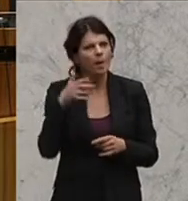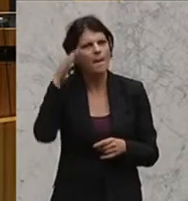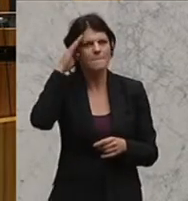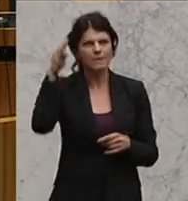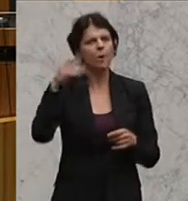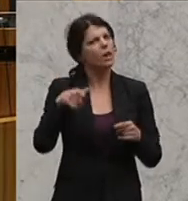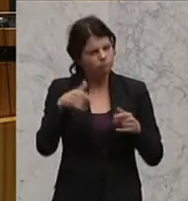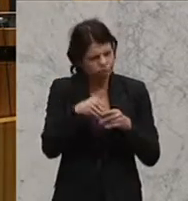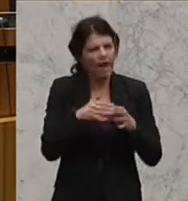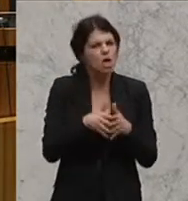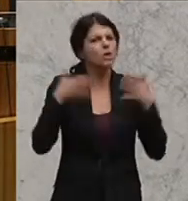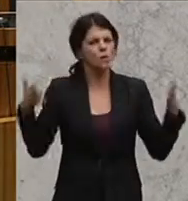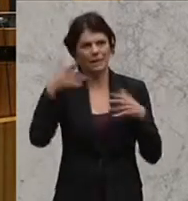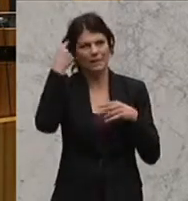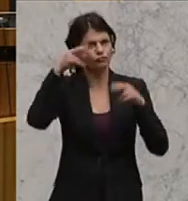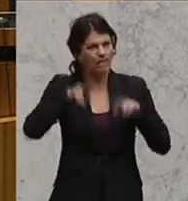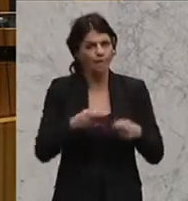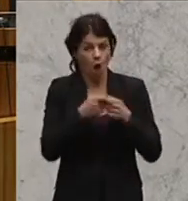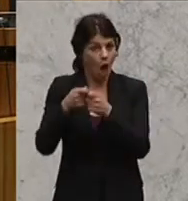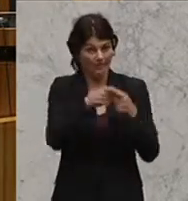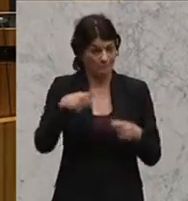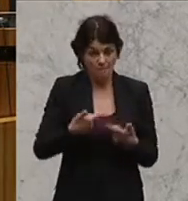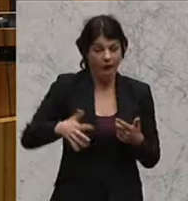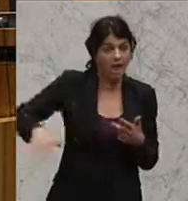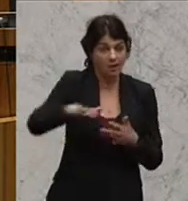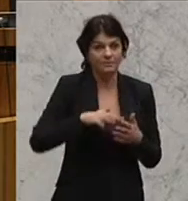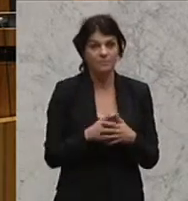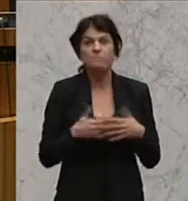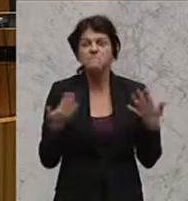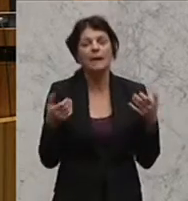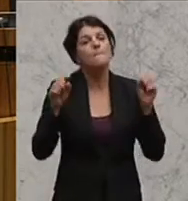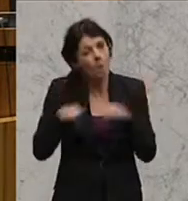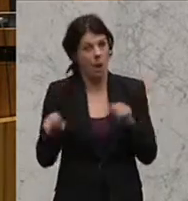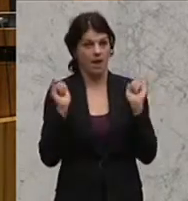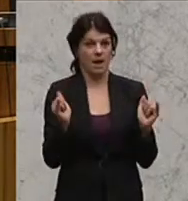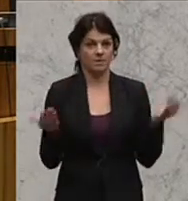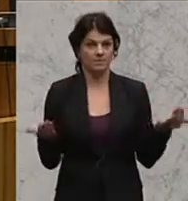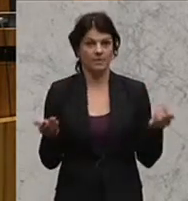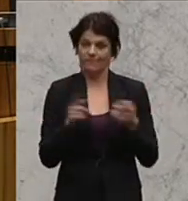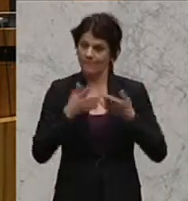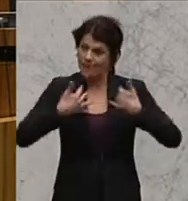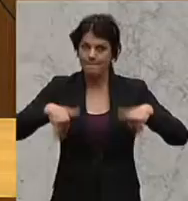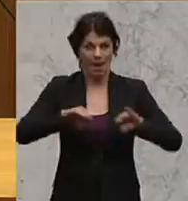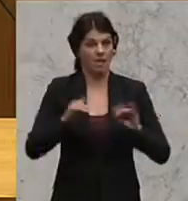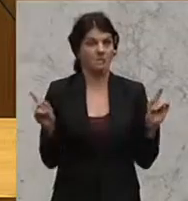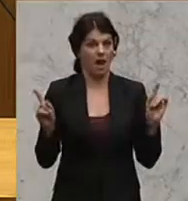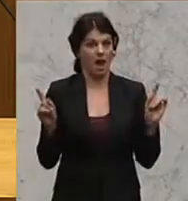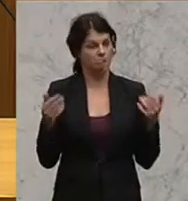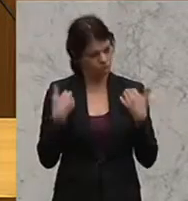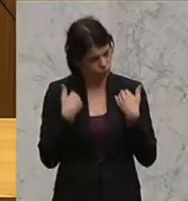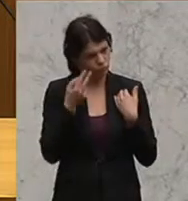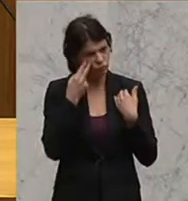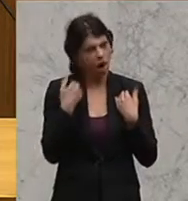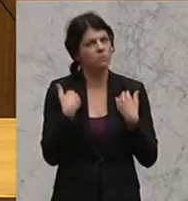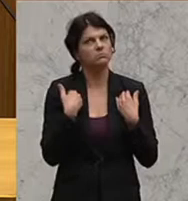die größte Menschenrechtsorganisation des Landes ist machbar, wenn wir gemeinsam dafür